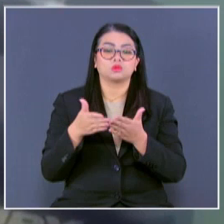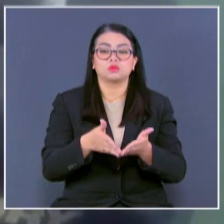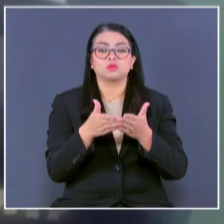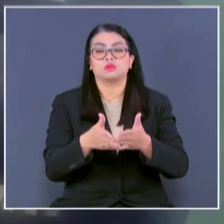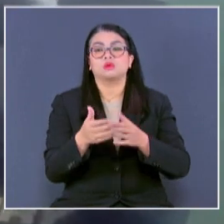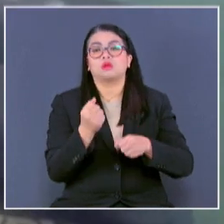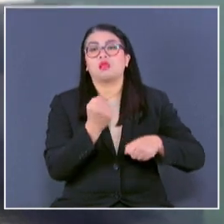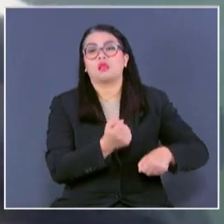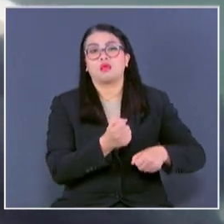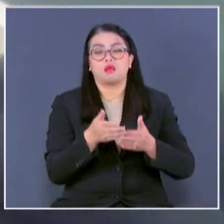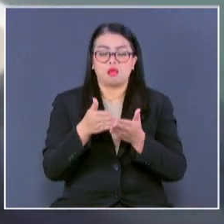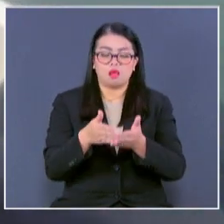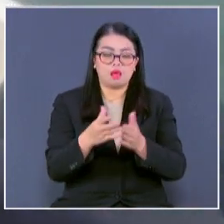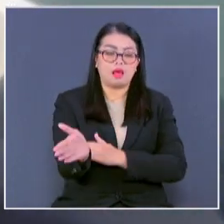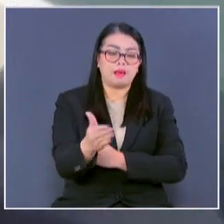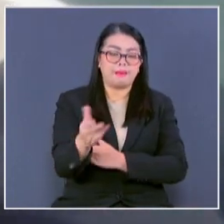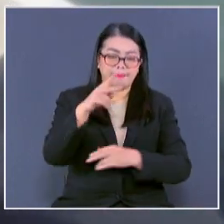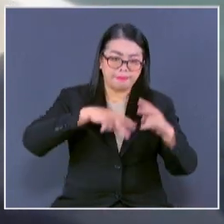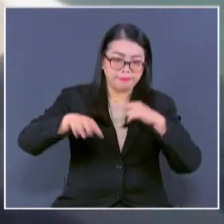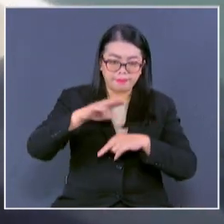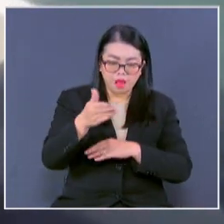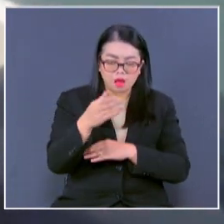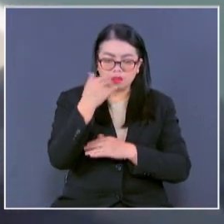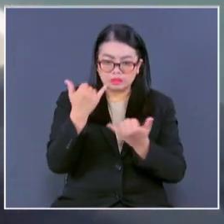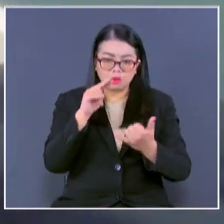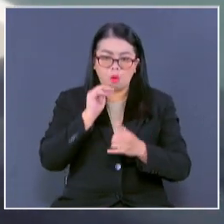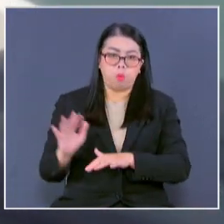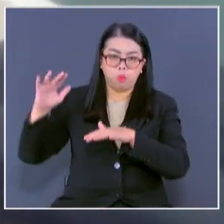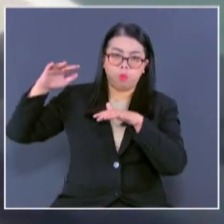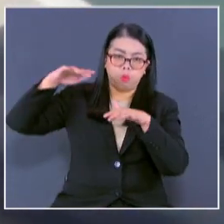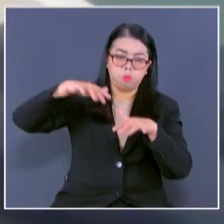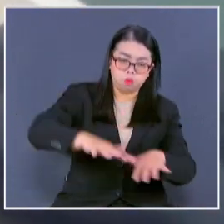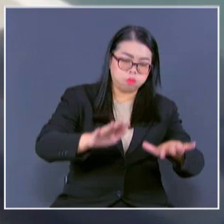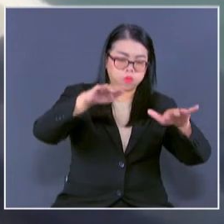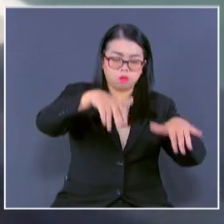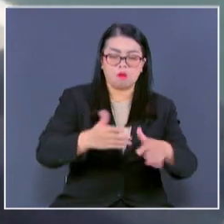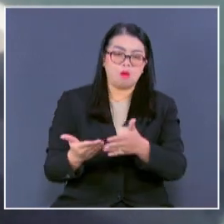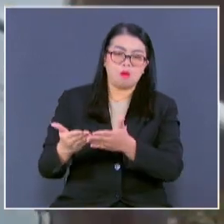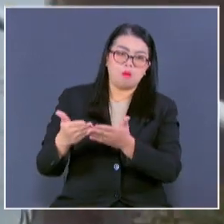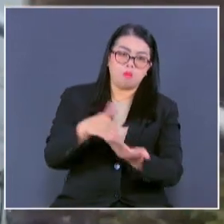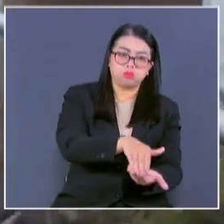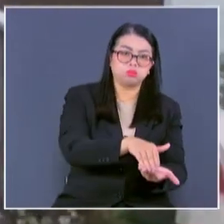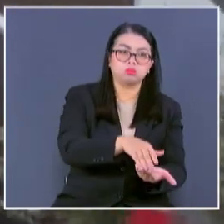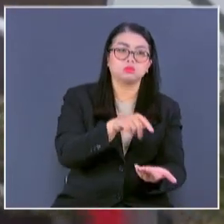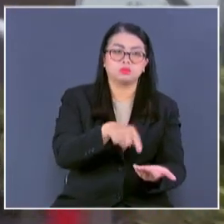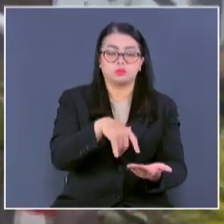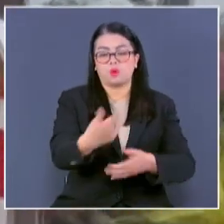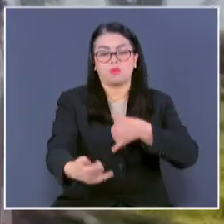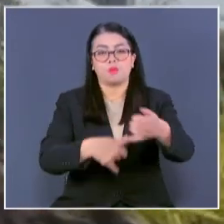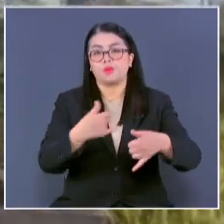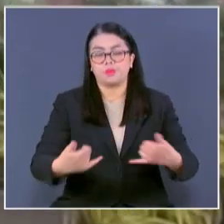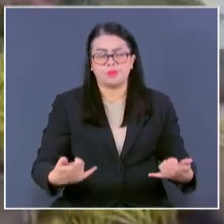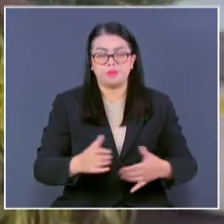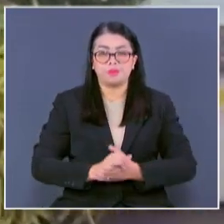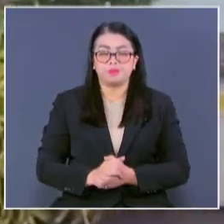นออกหาปลาแต่ปรากฏว่าช่วงนี้คลื่นลมแรงค่ะแล้วคลื่นนี่ก็ซัดเอาเรือจนล่มอยู่กลางทะเลเมื่อวานนี้ก็เลยเกิดเหตุเ